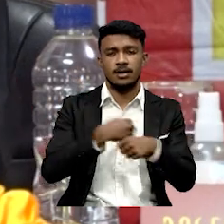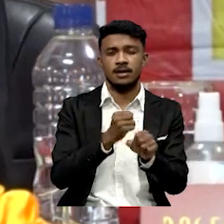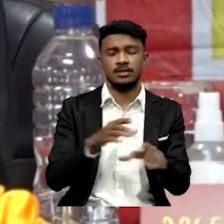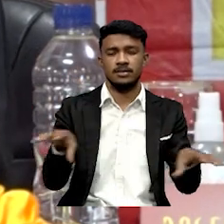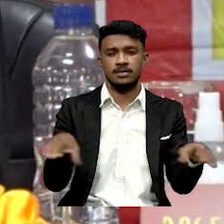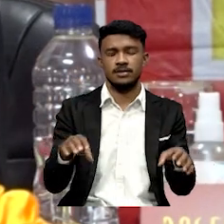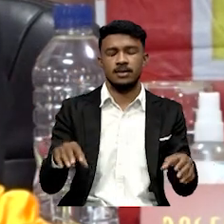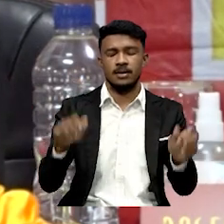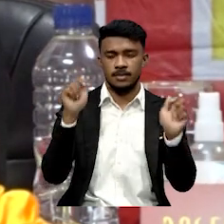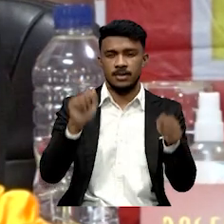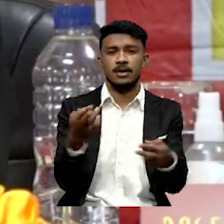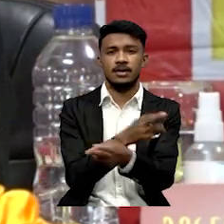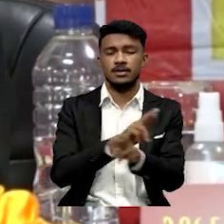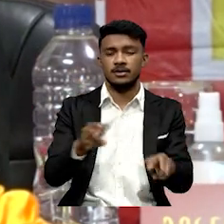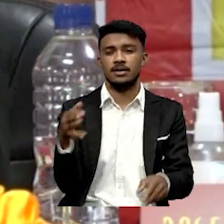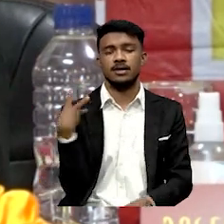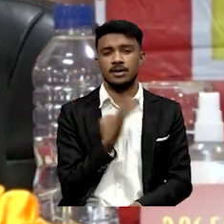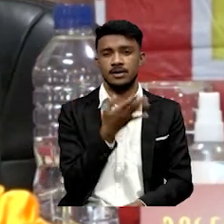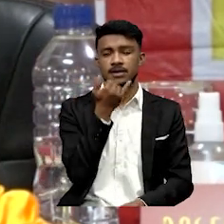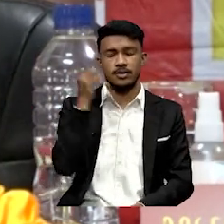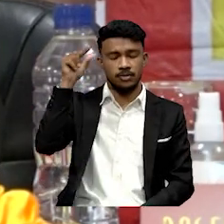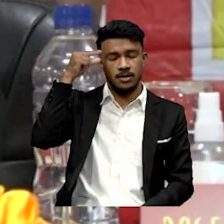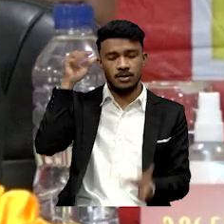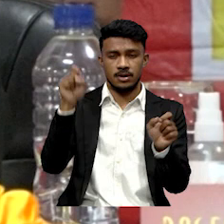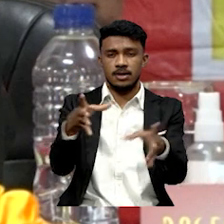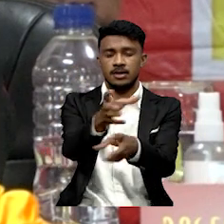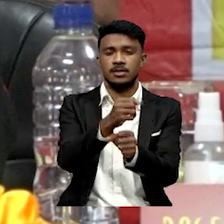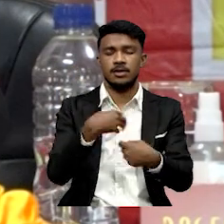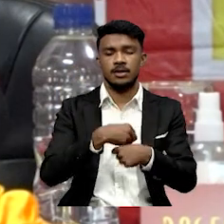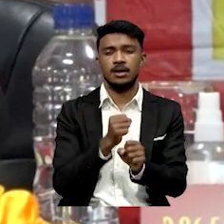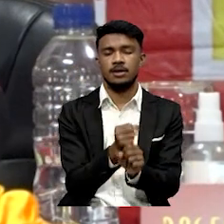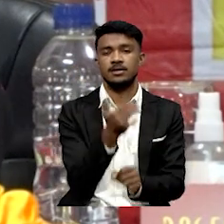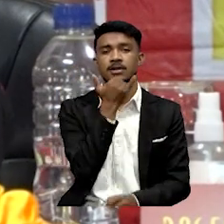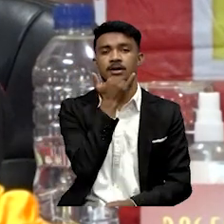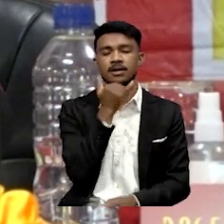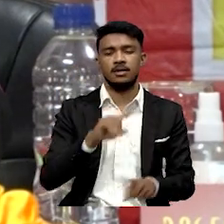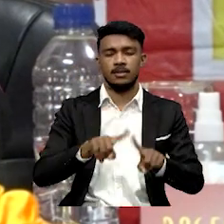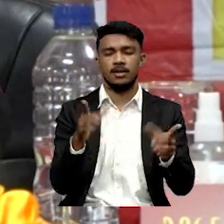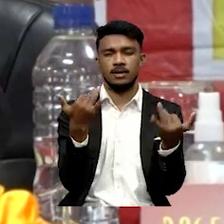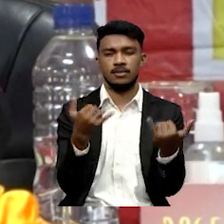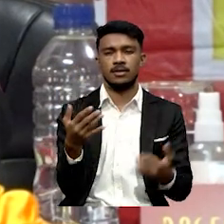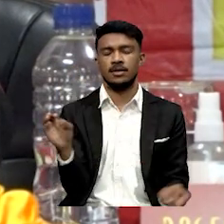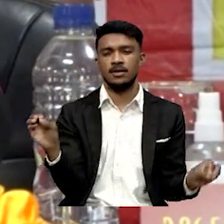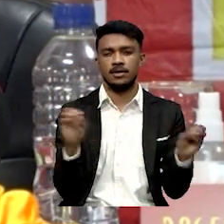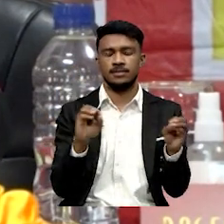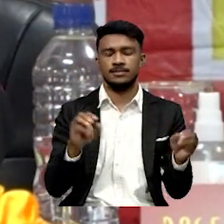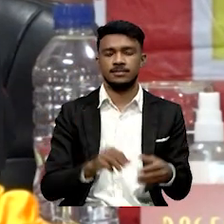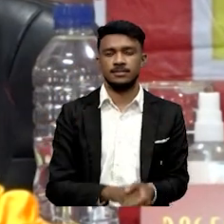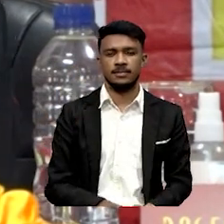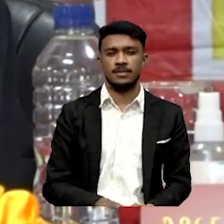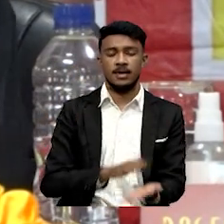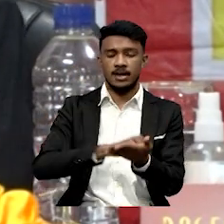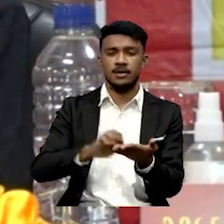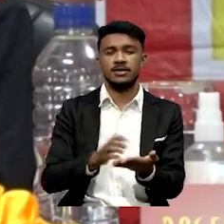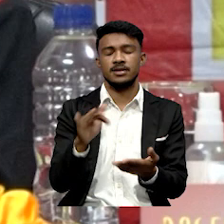Para tu kuris di tene sala ita berbeo tega sibu kata ita halo sala. Agora la legal ona